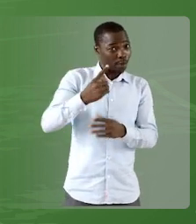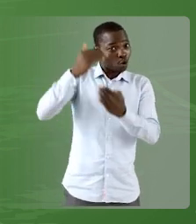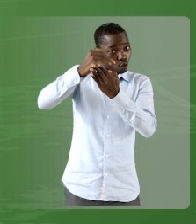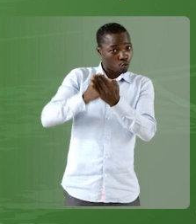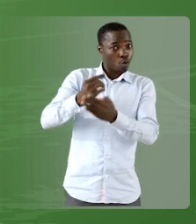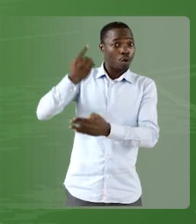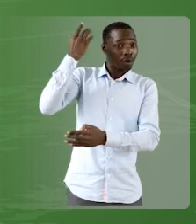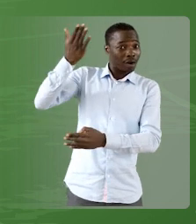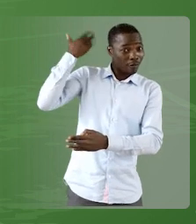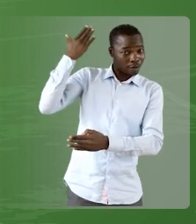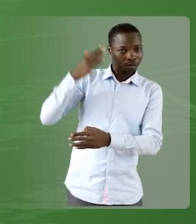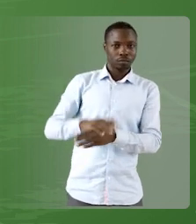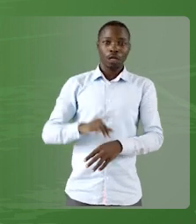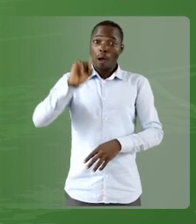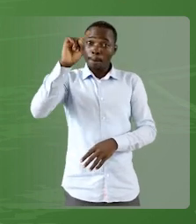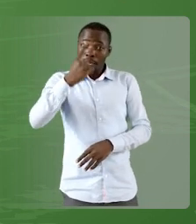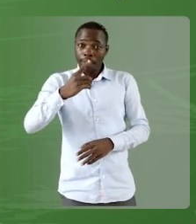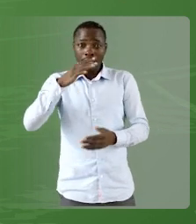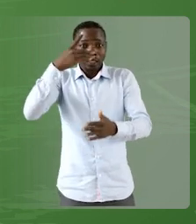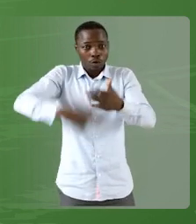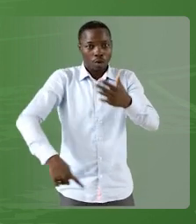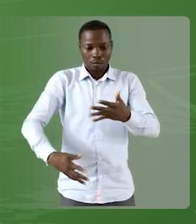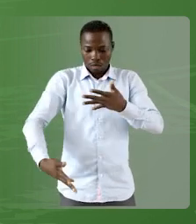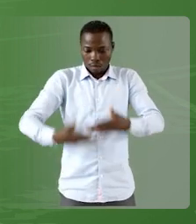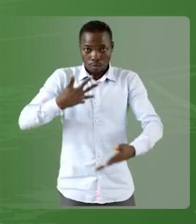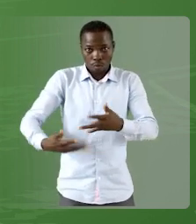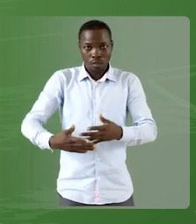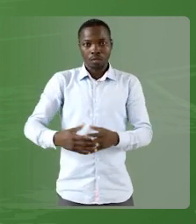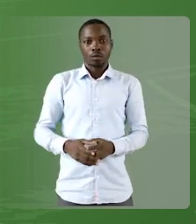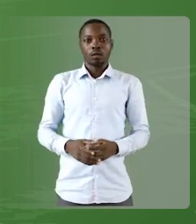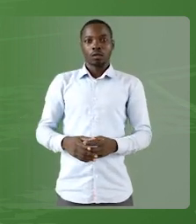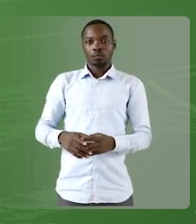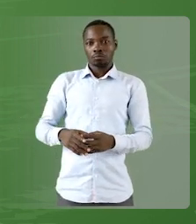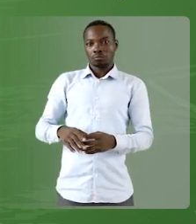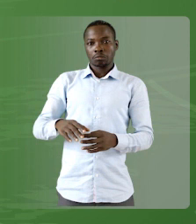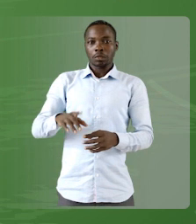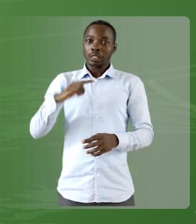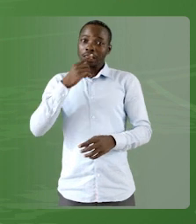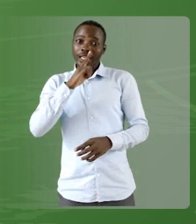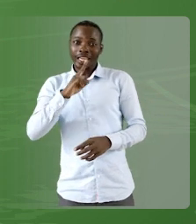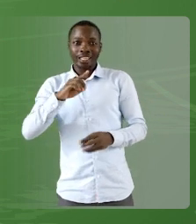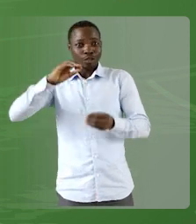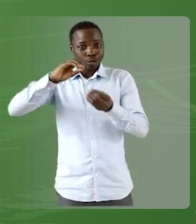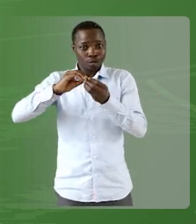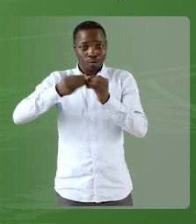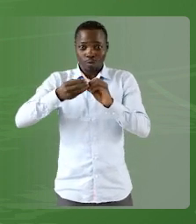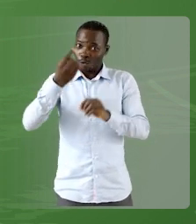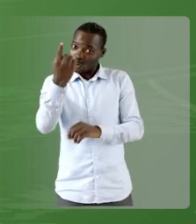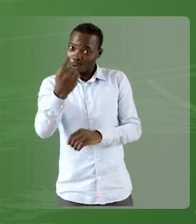La première caractéristique, c'est la porosité qui correspond au chiffre 1. La